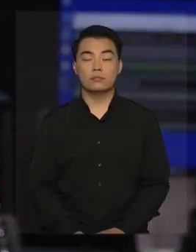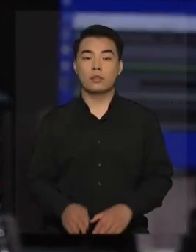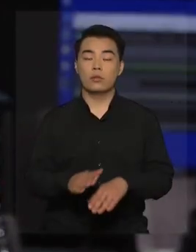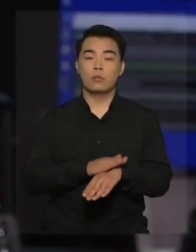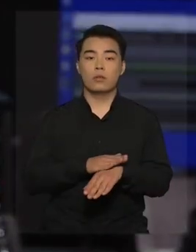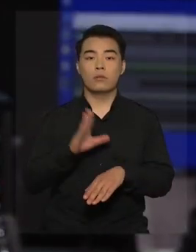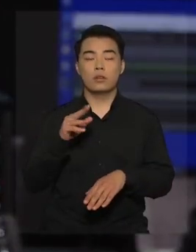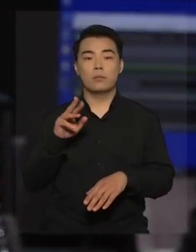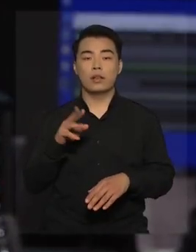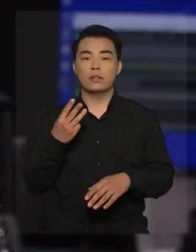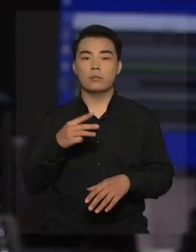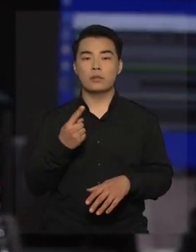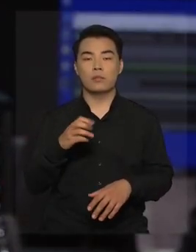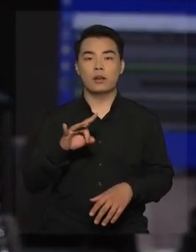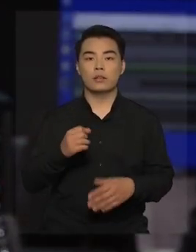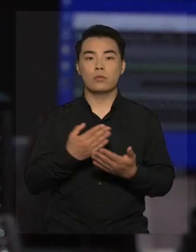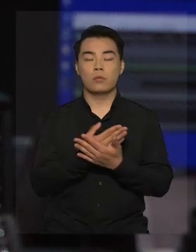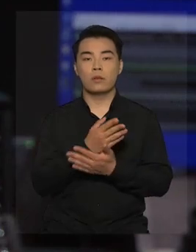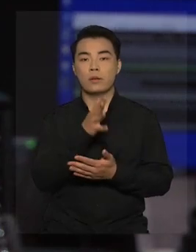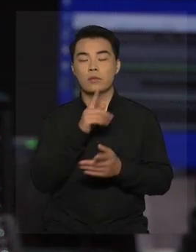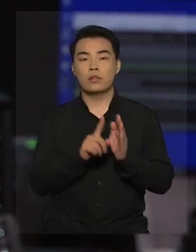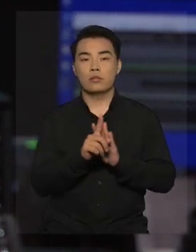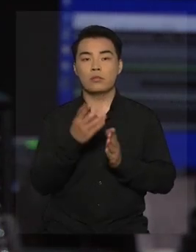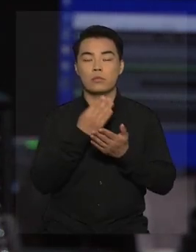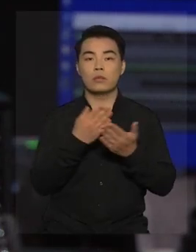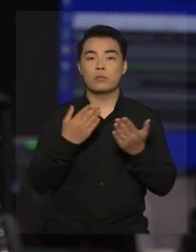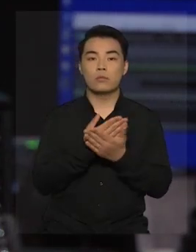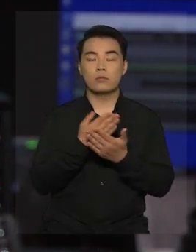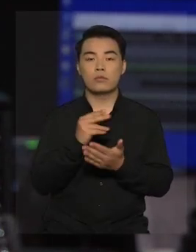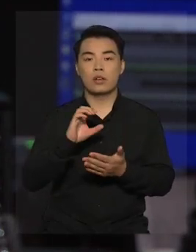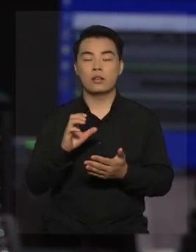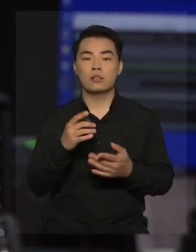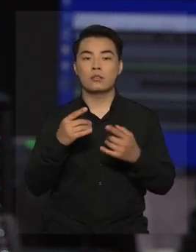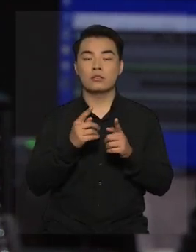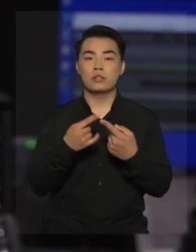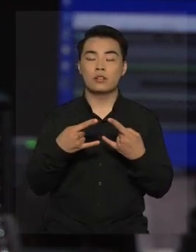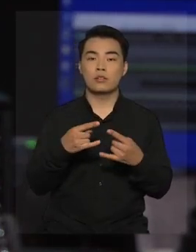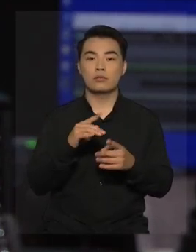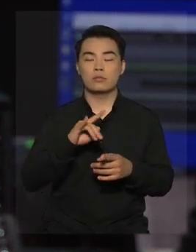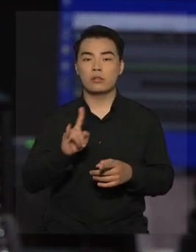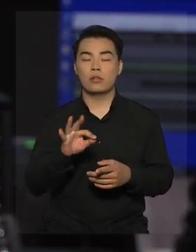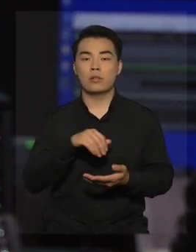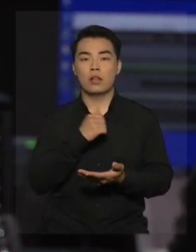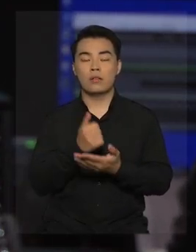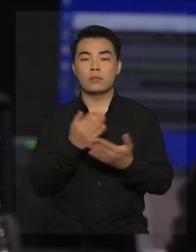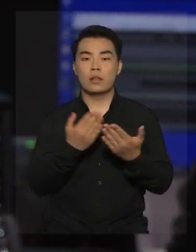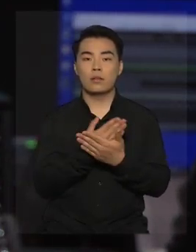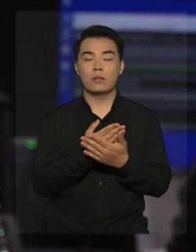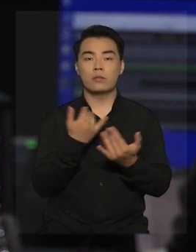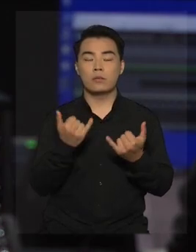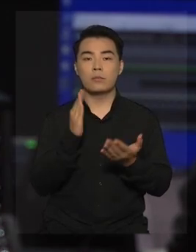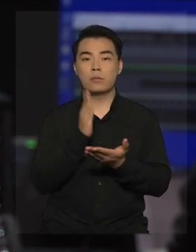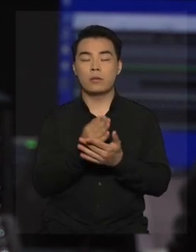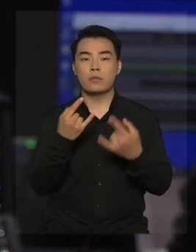Добрый вечер. Пятница, 31 марта. Новое время начинает информационный час на телеканале «Жебек Жола». О главных темах дня в